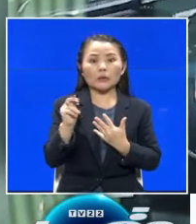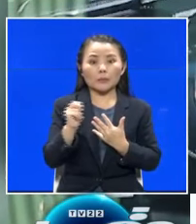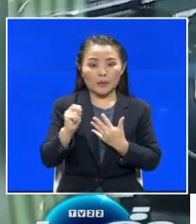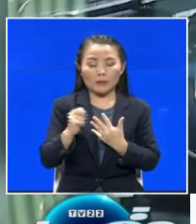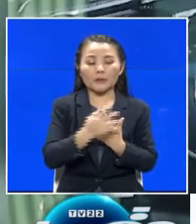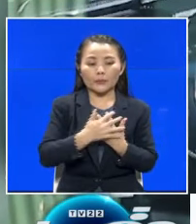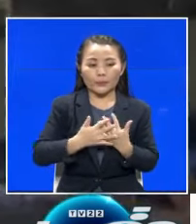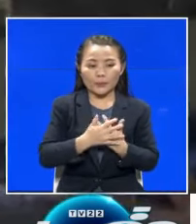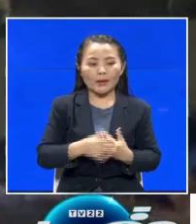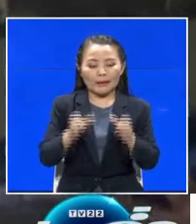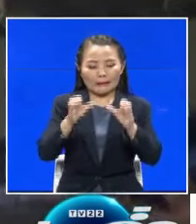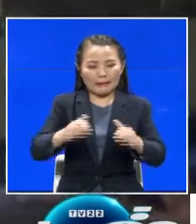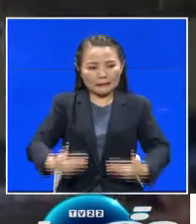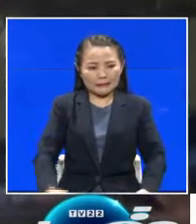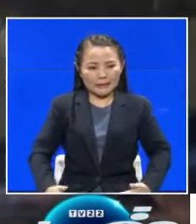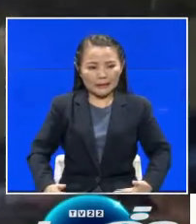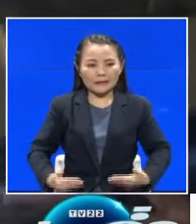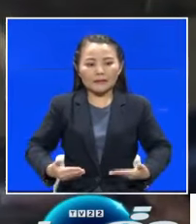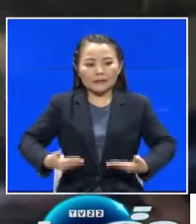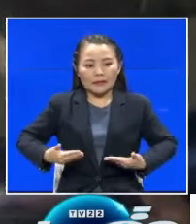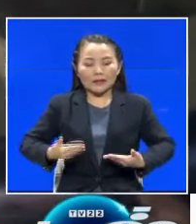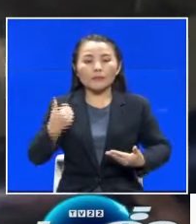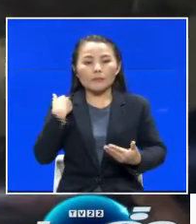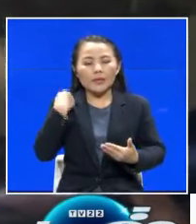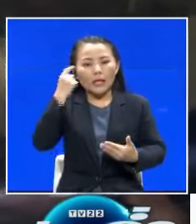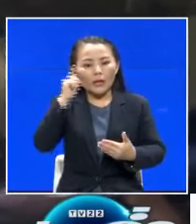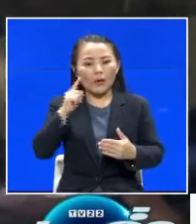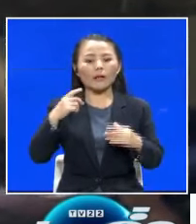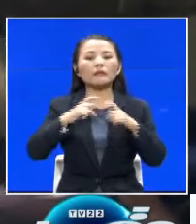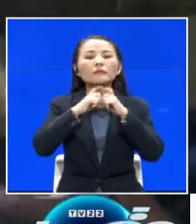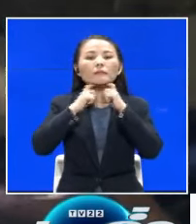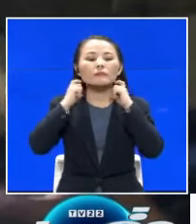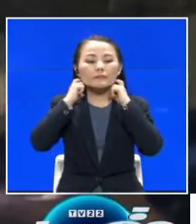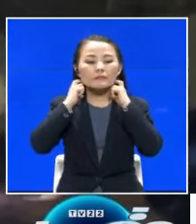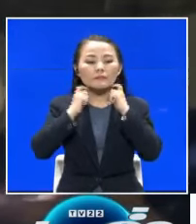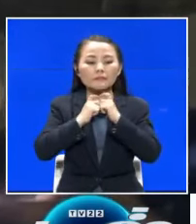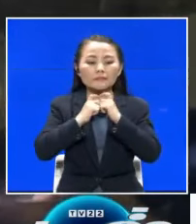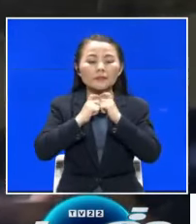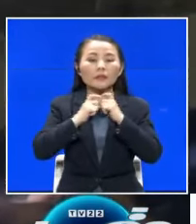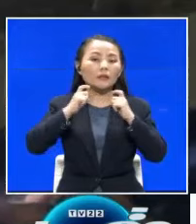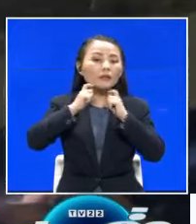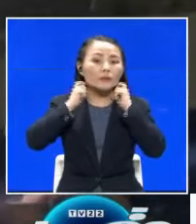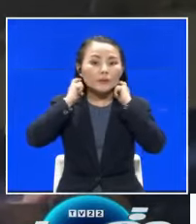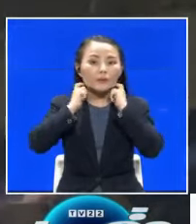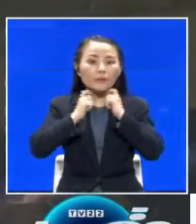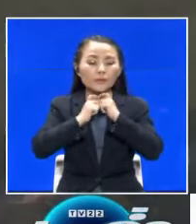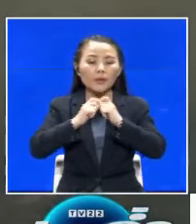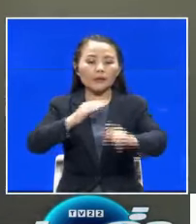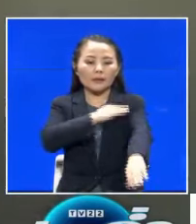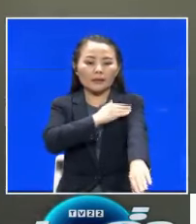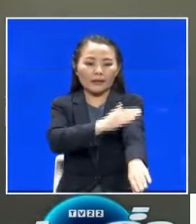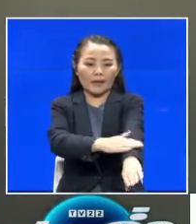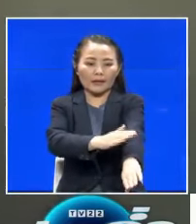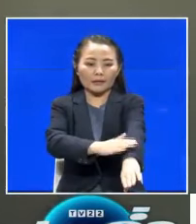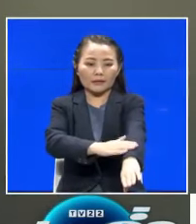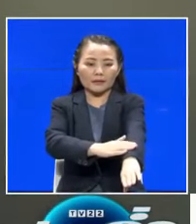ลับกันใส่กางเกงขาสั้นและสังเกตที่คอไหมคะดามเฟือกคออยู่นะคะส่วนแขนเนี่ยน่าจะเป็นแขนด้านขวา